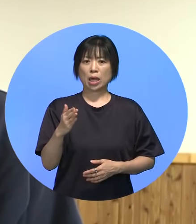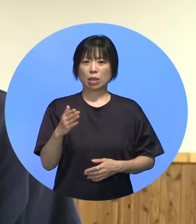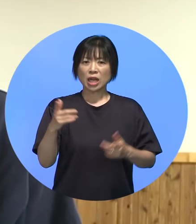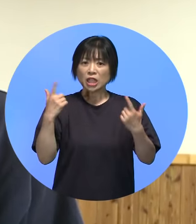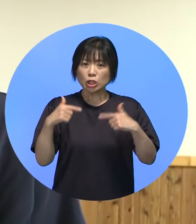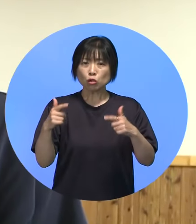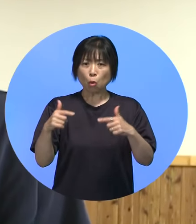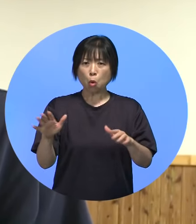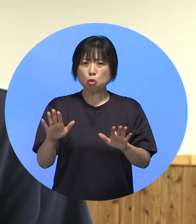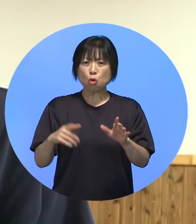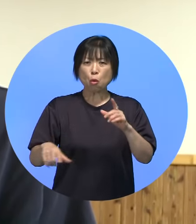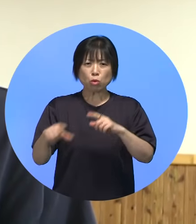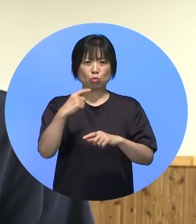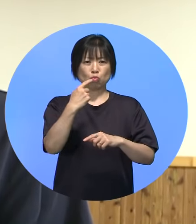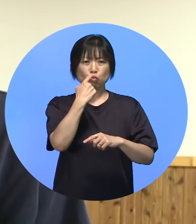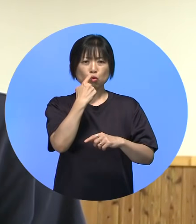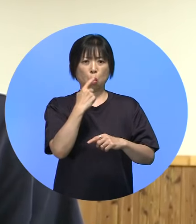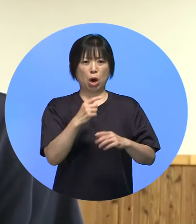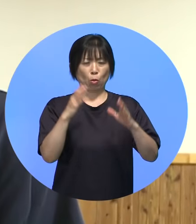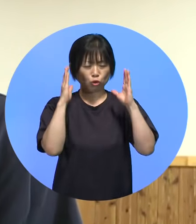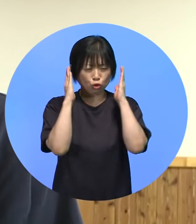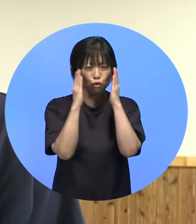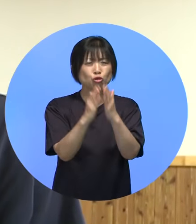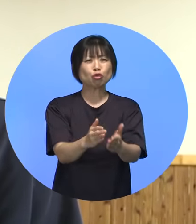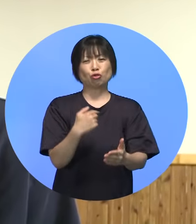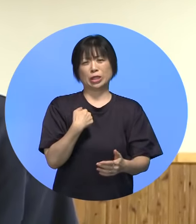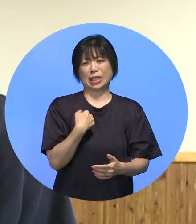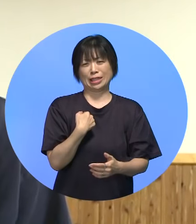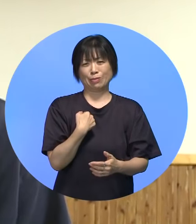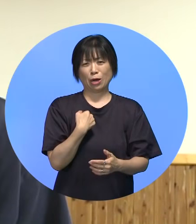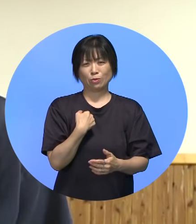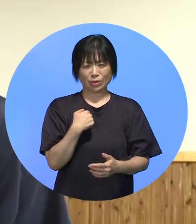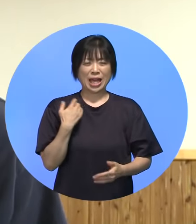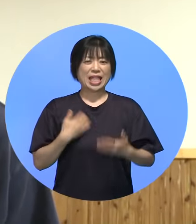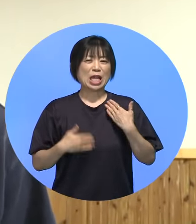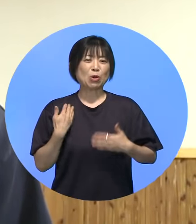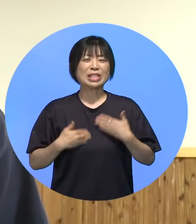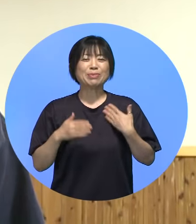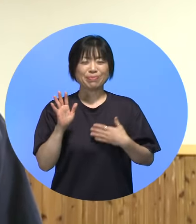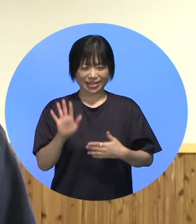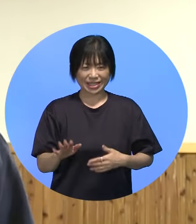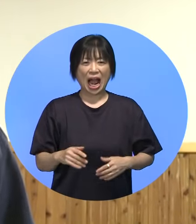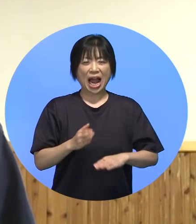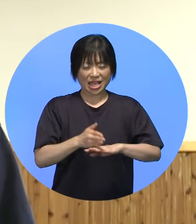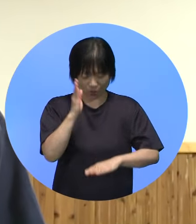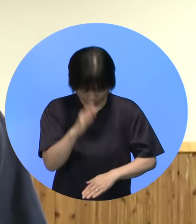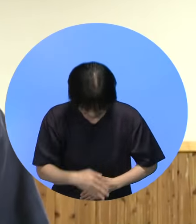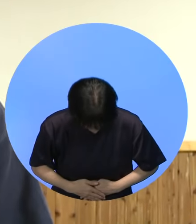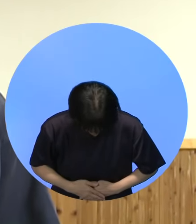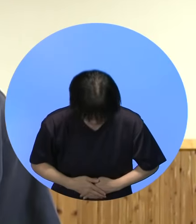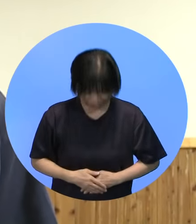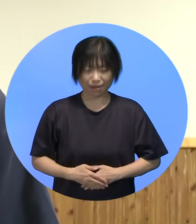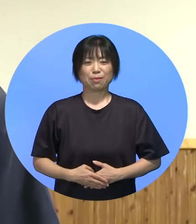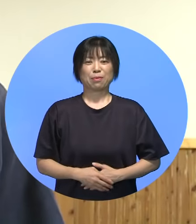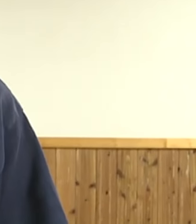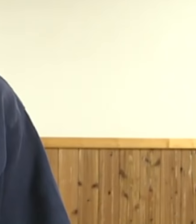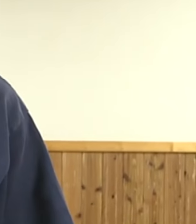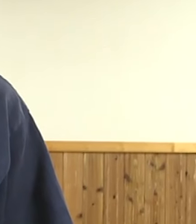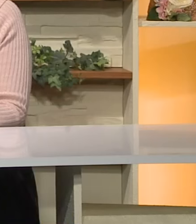仲間この燃える僕のが集中してしまうんで楽しくさせてもらいましたありがとうございます